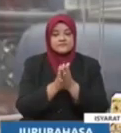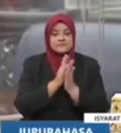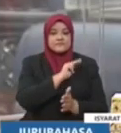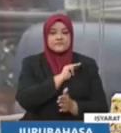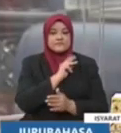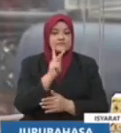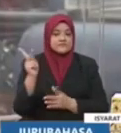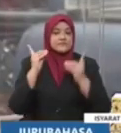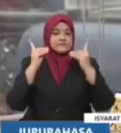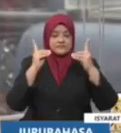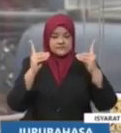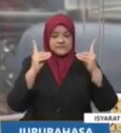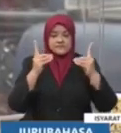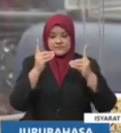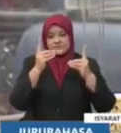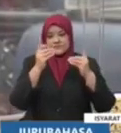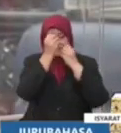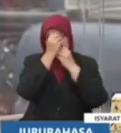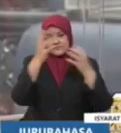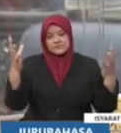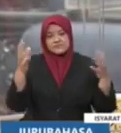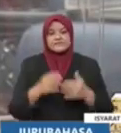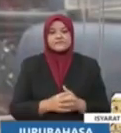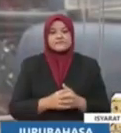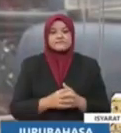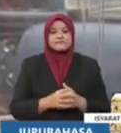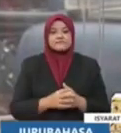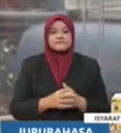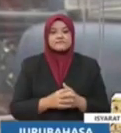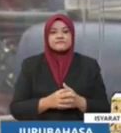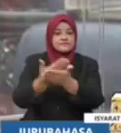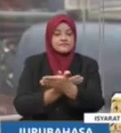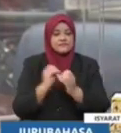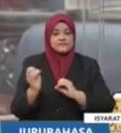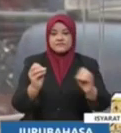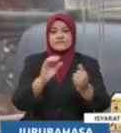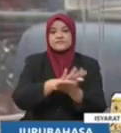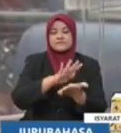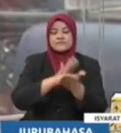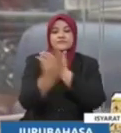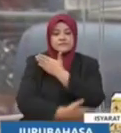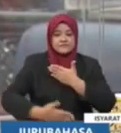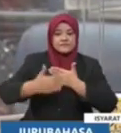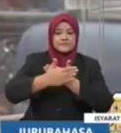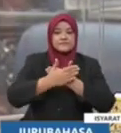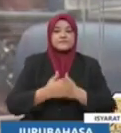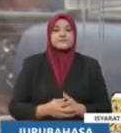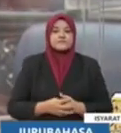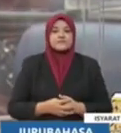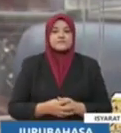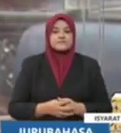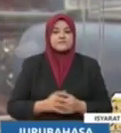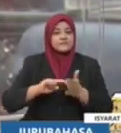menteri kanan pendidikan menyatakan perkembangan terkini pengoperasian sekolah di seluruh negara